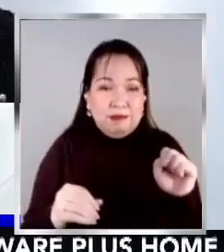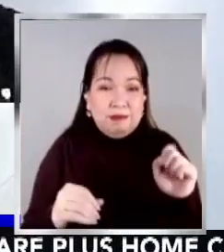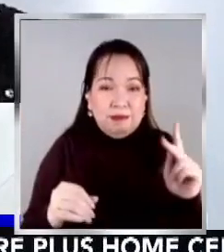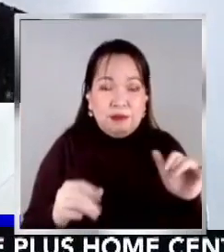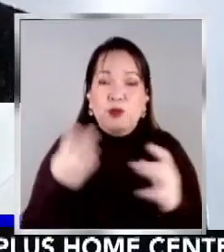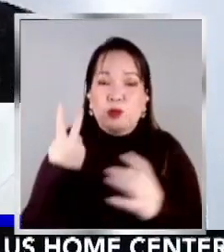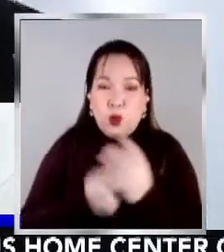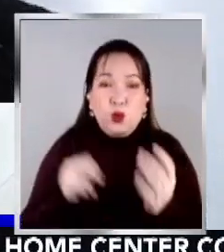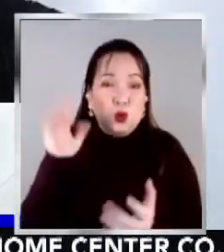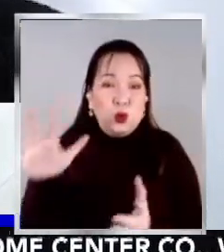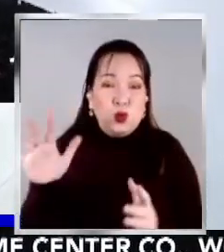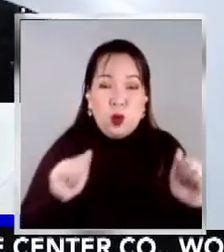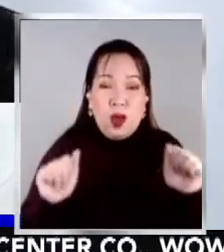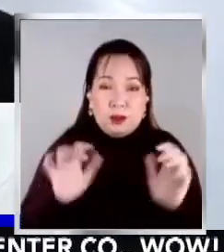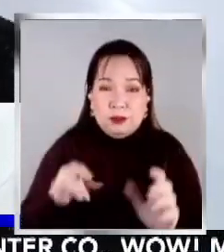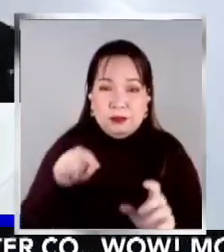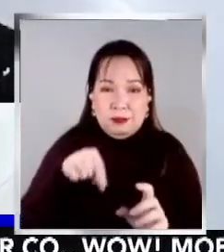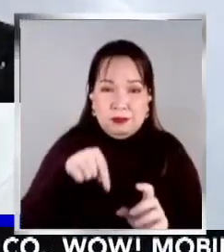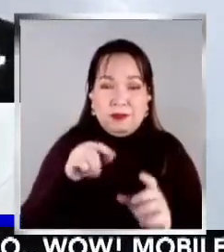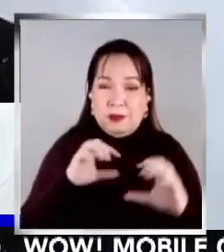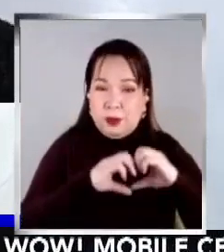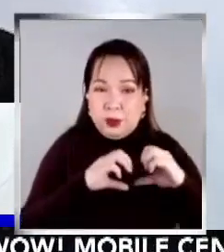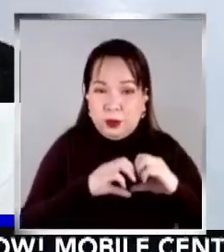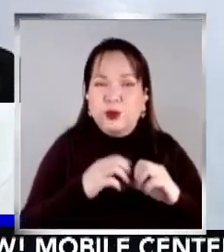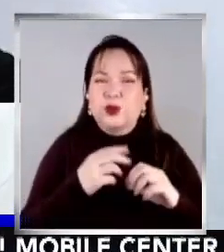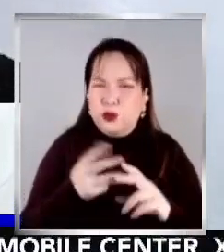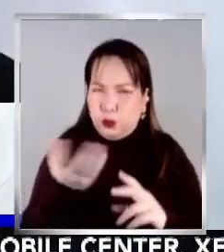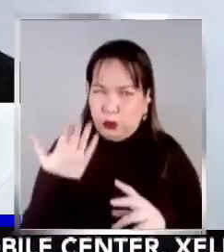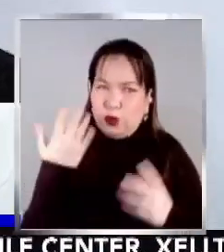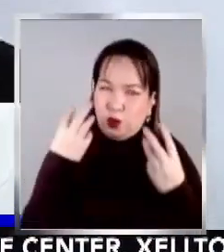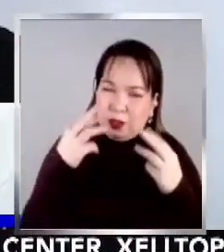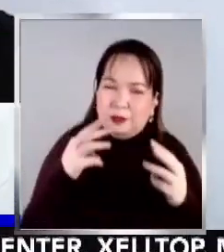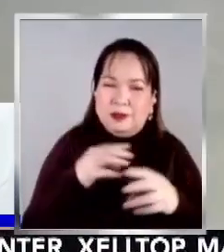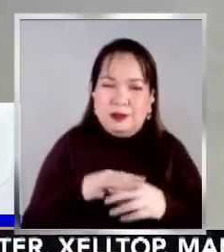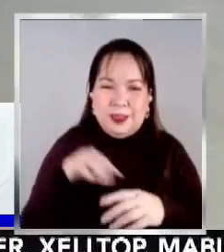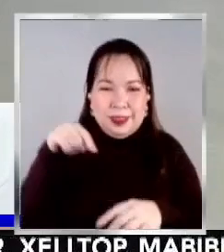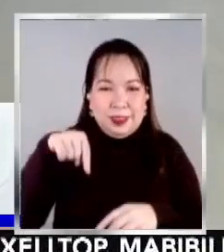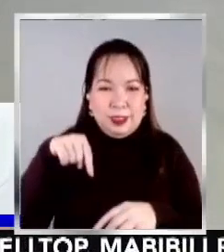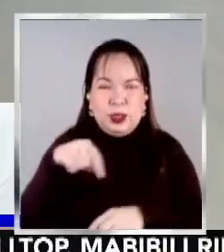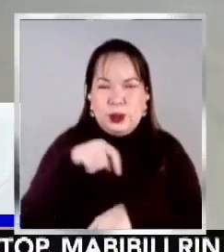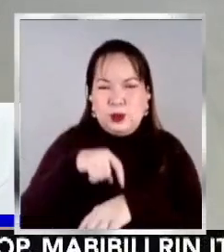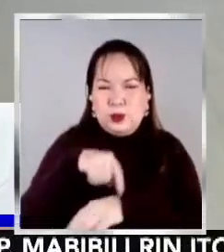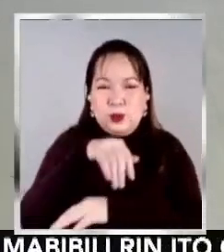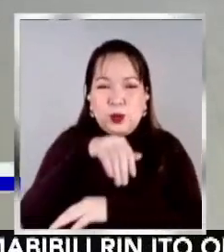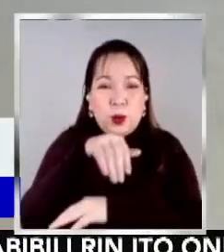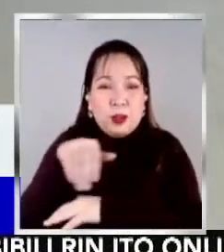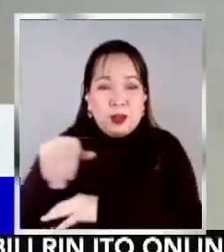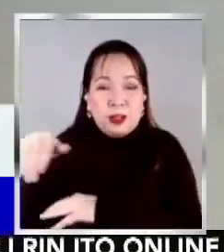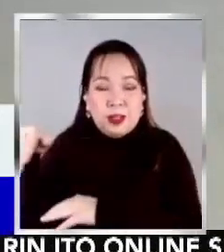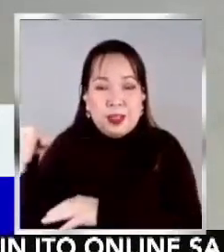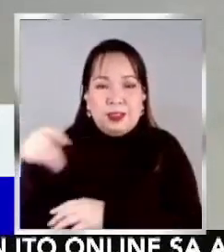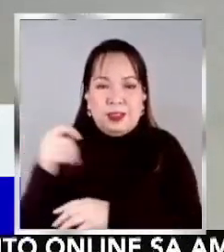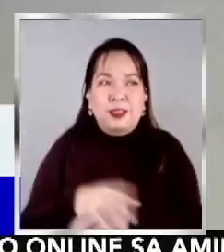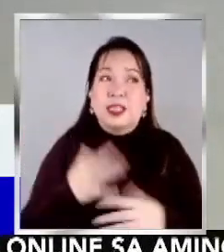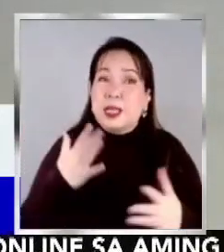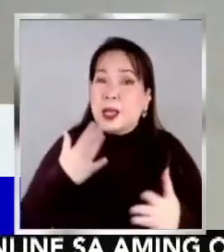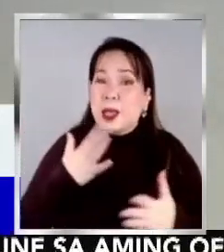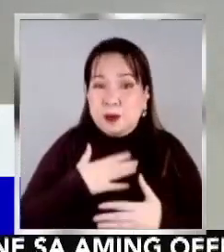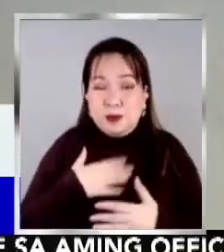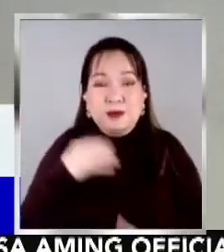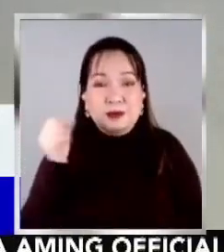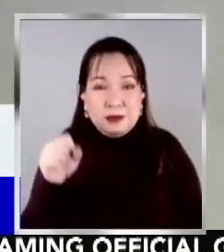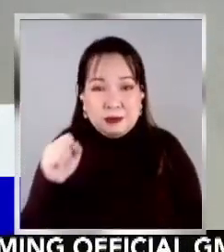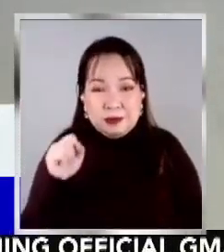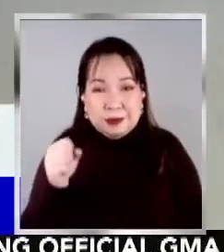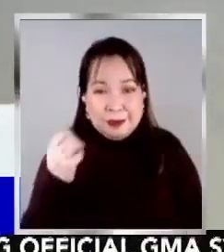soon, mapapanood nila ang Hearts on Ice on GMA Primetime. Sobra naman kaming natuwa na gumawa sila ng